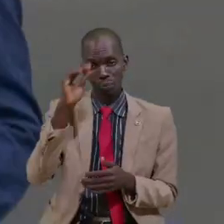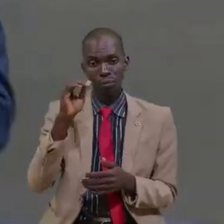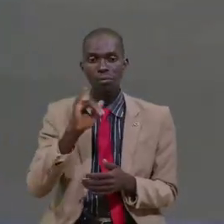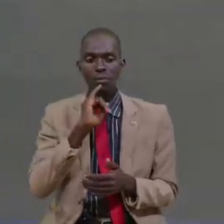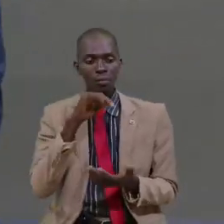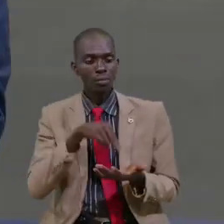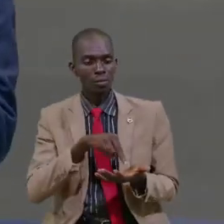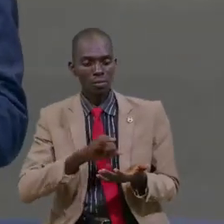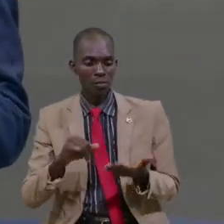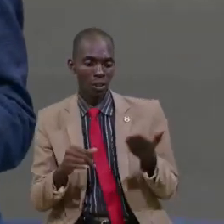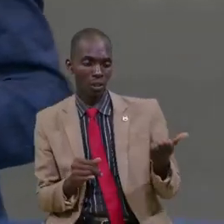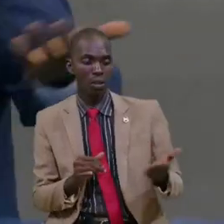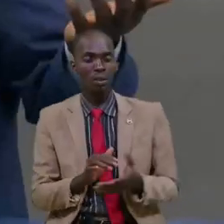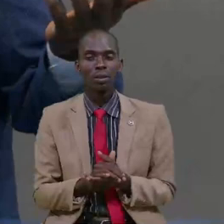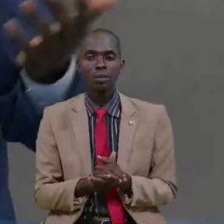Un homme est debout là-bas.